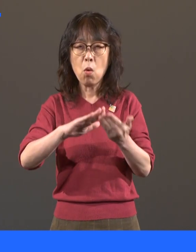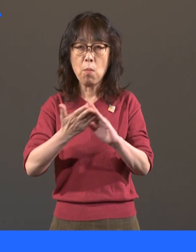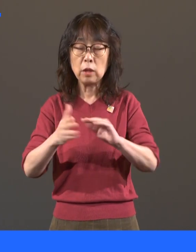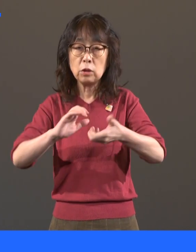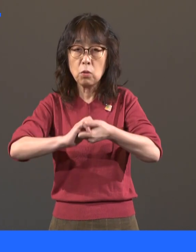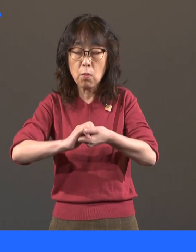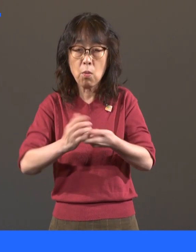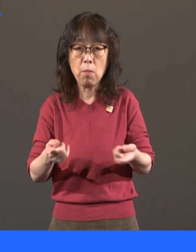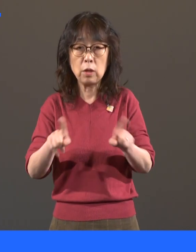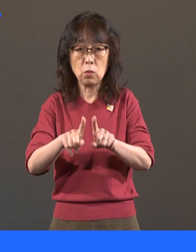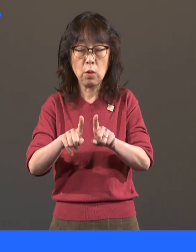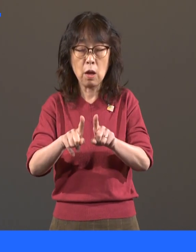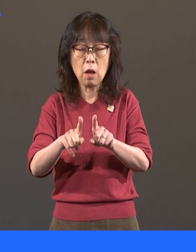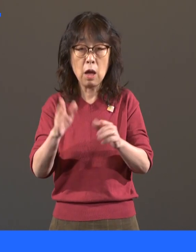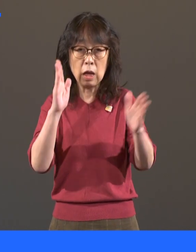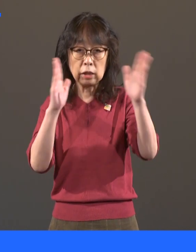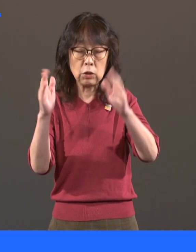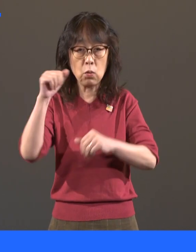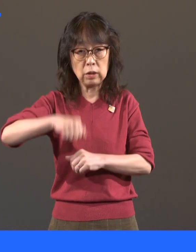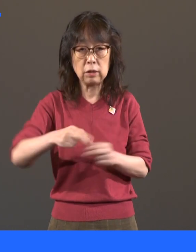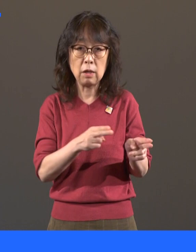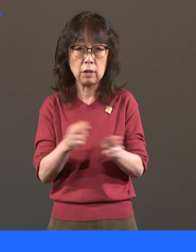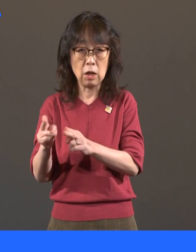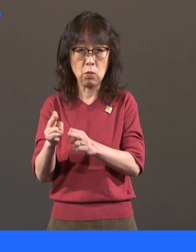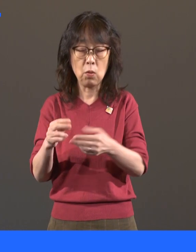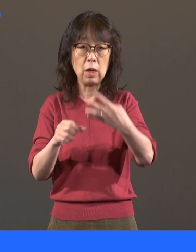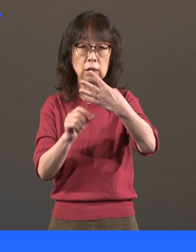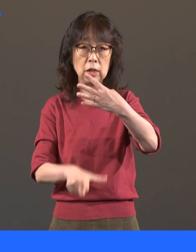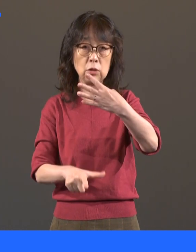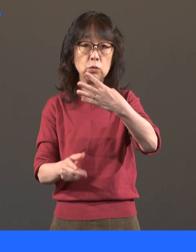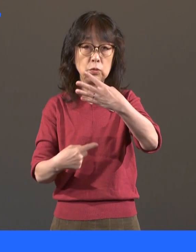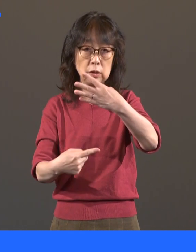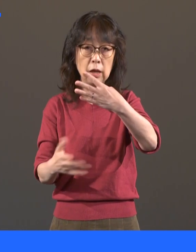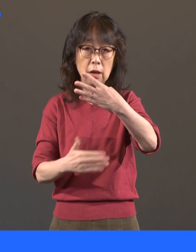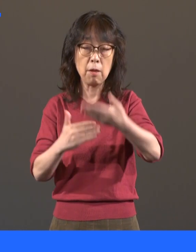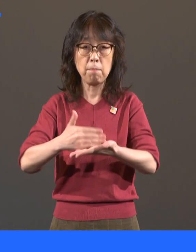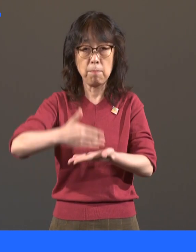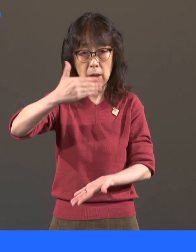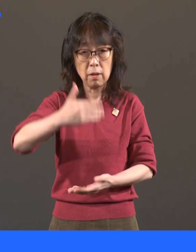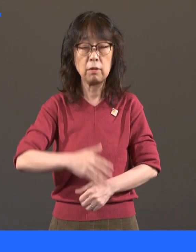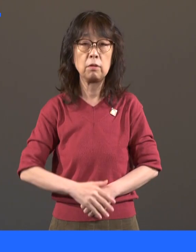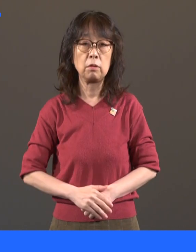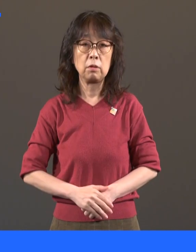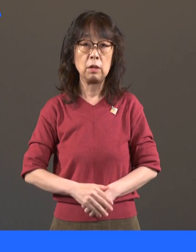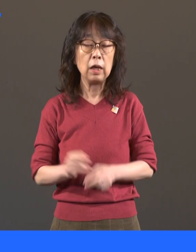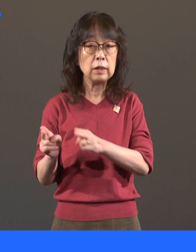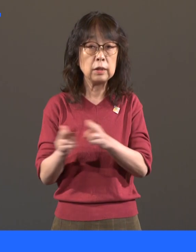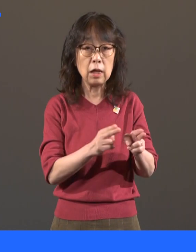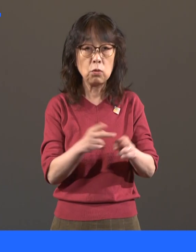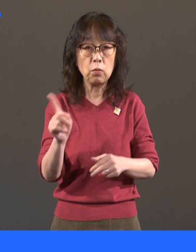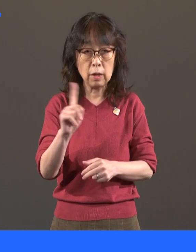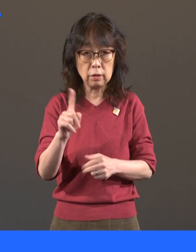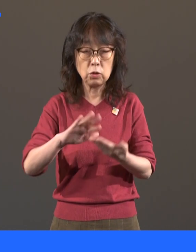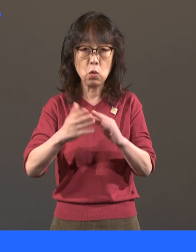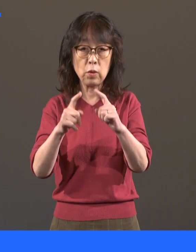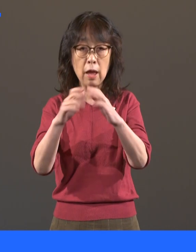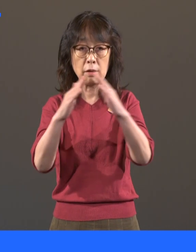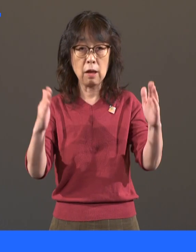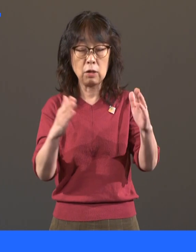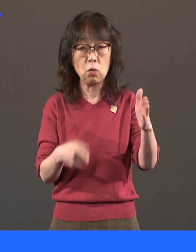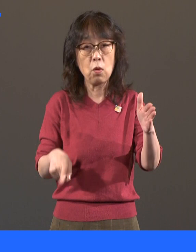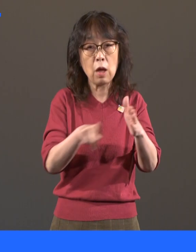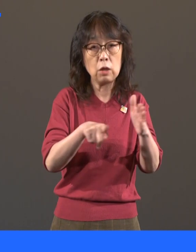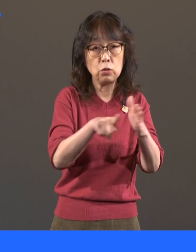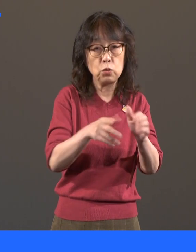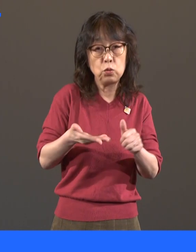企業認定制度まここれを4月の1日から解消いたしますこの制度は町内会への加入促進